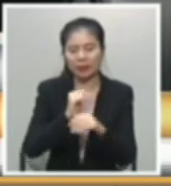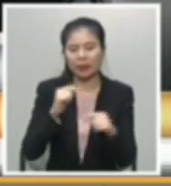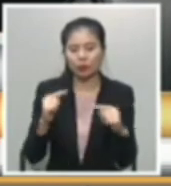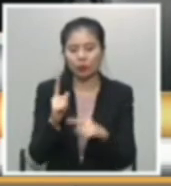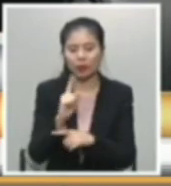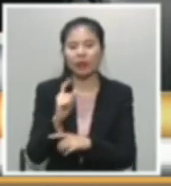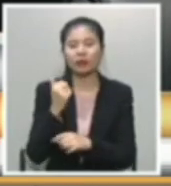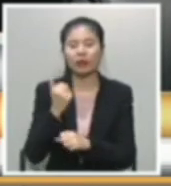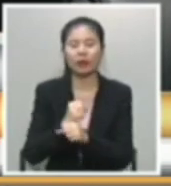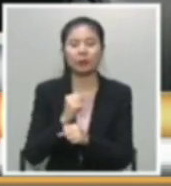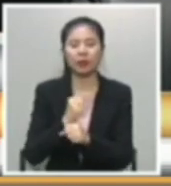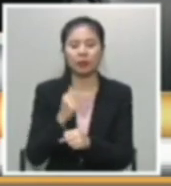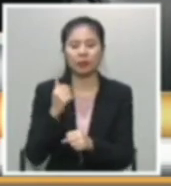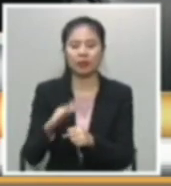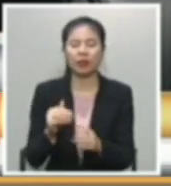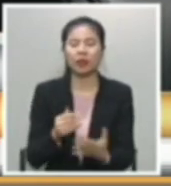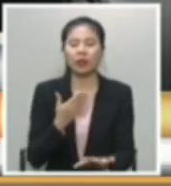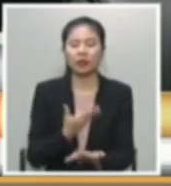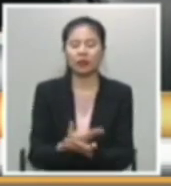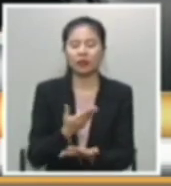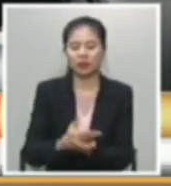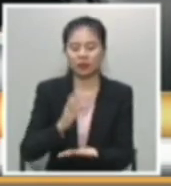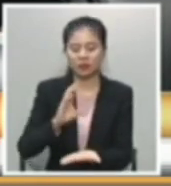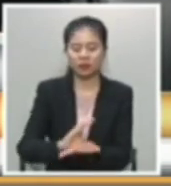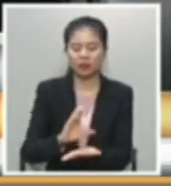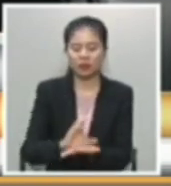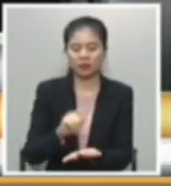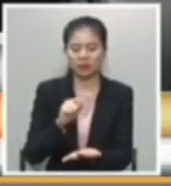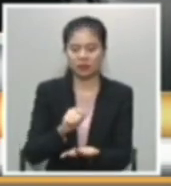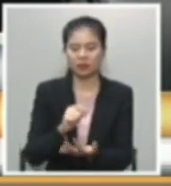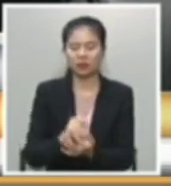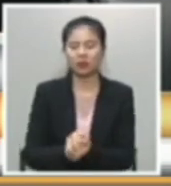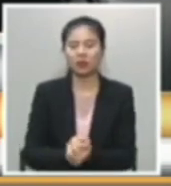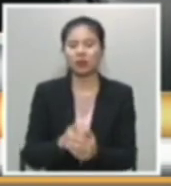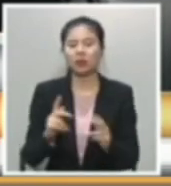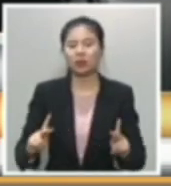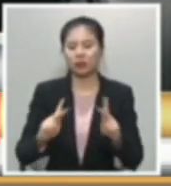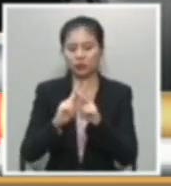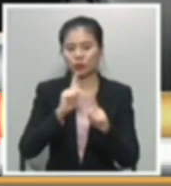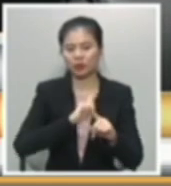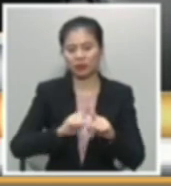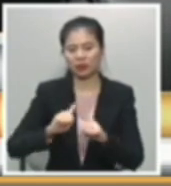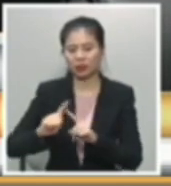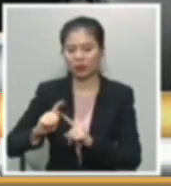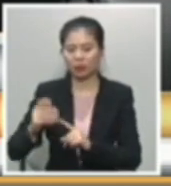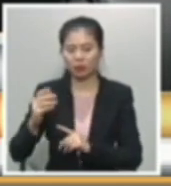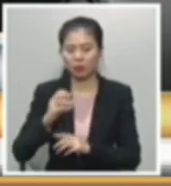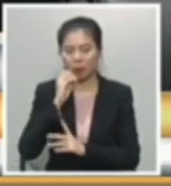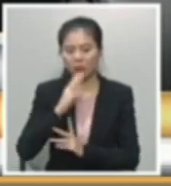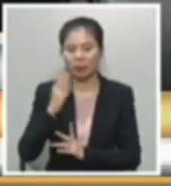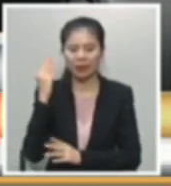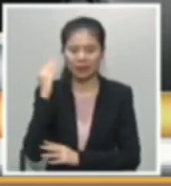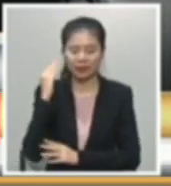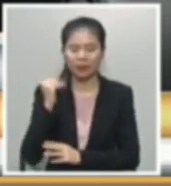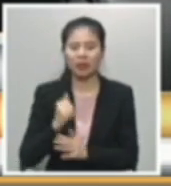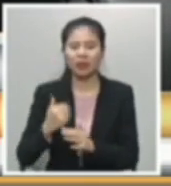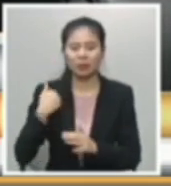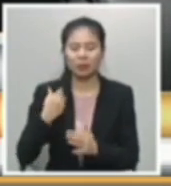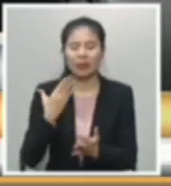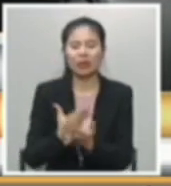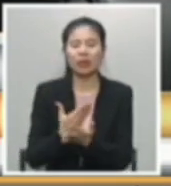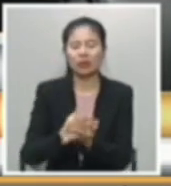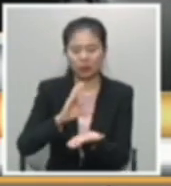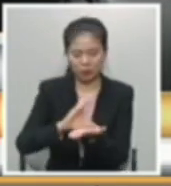ได้เพราะว่างบที่ต้องเรียนว่าหลายกระทรวงที่ผมพูดไปเมื่อกี้นะครับหลายกระทรวงก็มีงบลดล